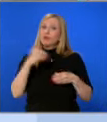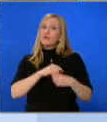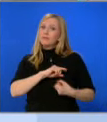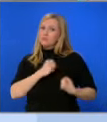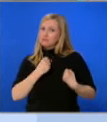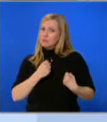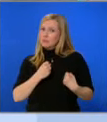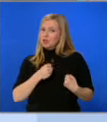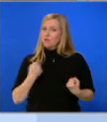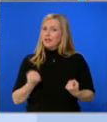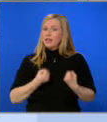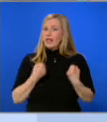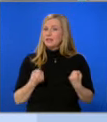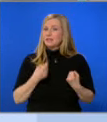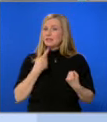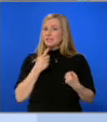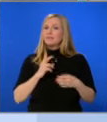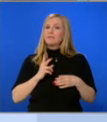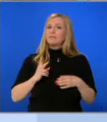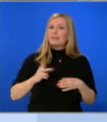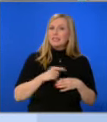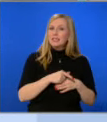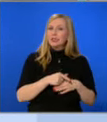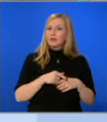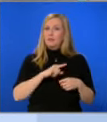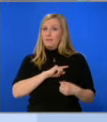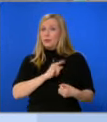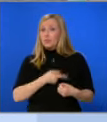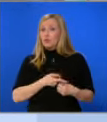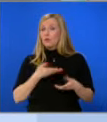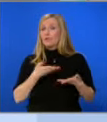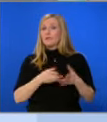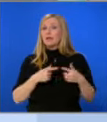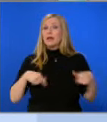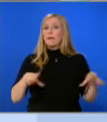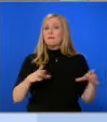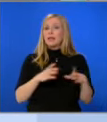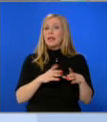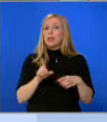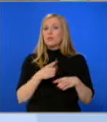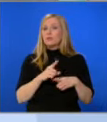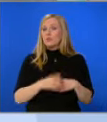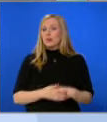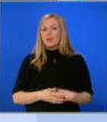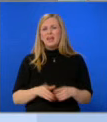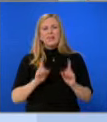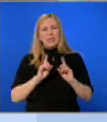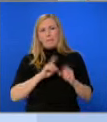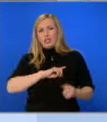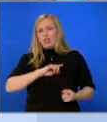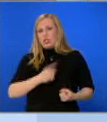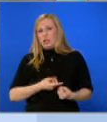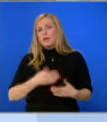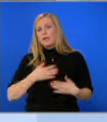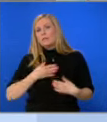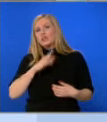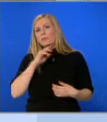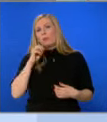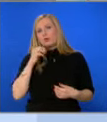за така влизане силово в кабинета на областния управител. Не е било силово действието, имаше полиция